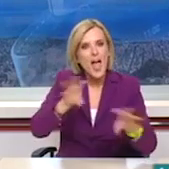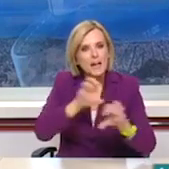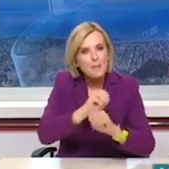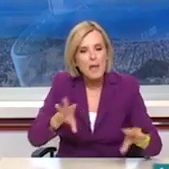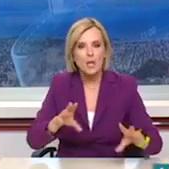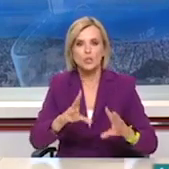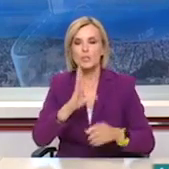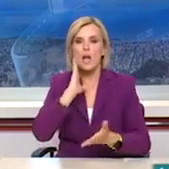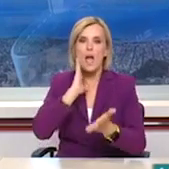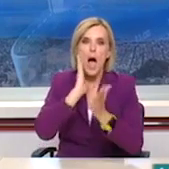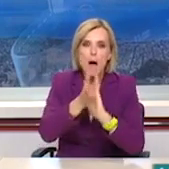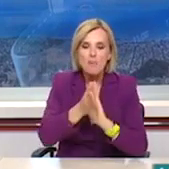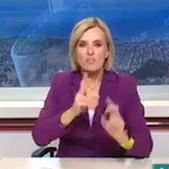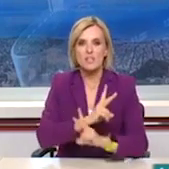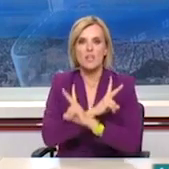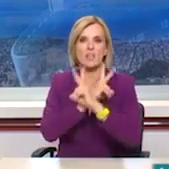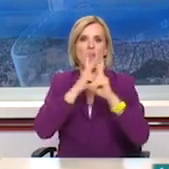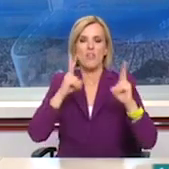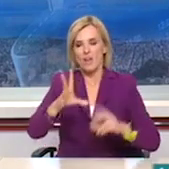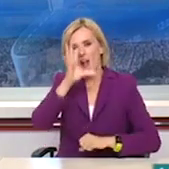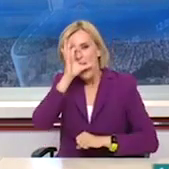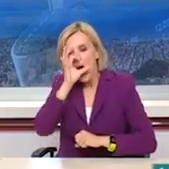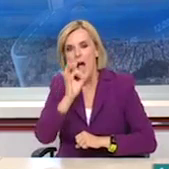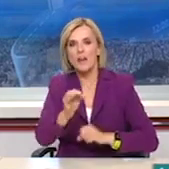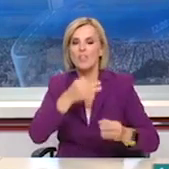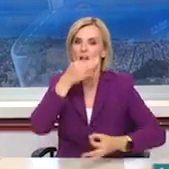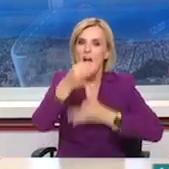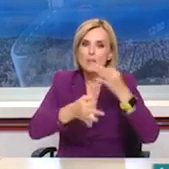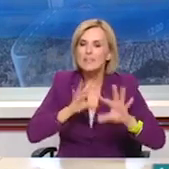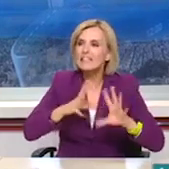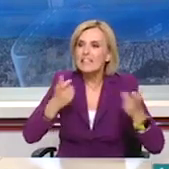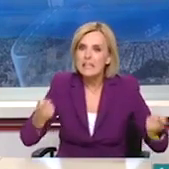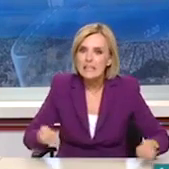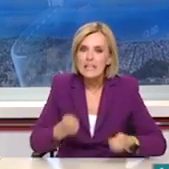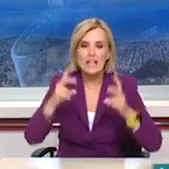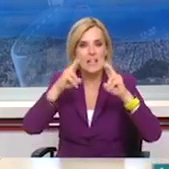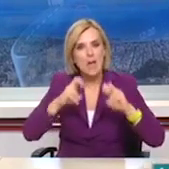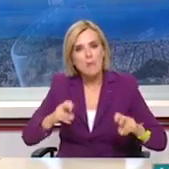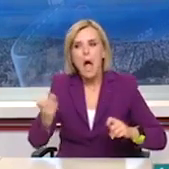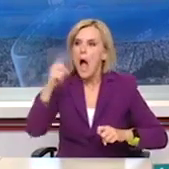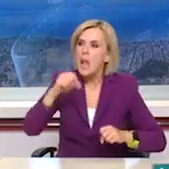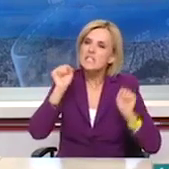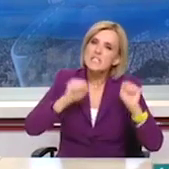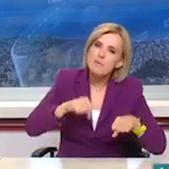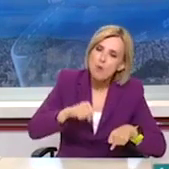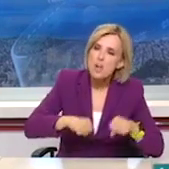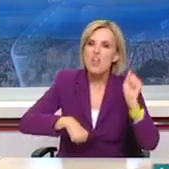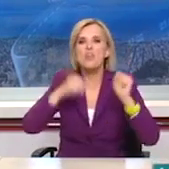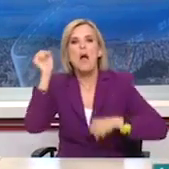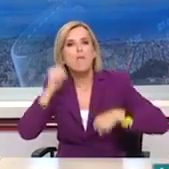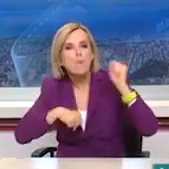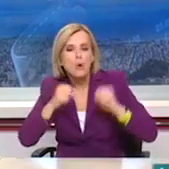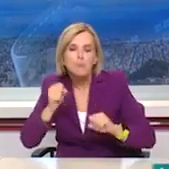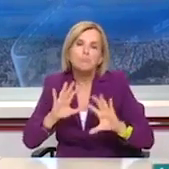αιρεοποιήσεις να δίνουμε με ειλικρίνεια τα πραγματικά στοιχεία και να εξηγούμε τι κάνουμε. Μπορεί κάποιος να συμφωνεί ή να διαφωνεί με τον